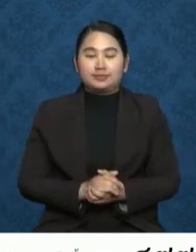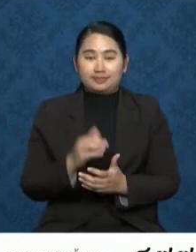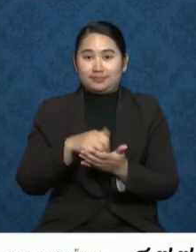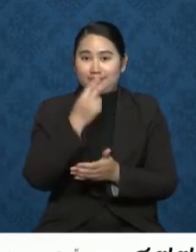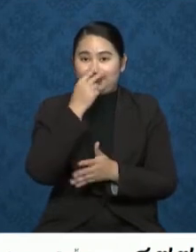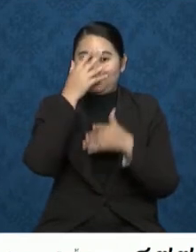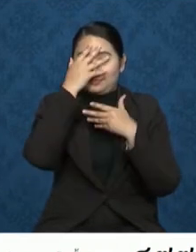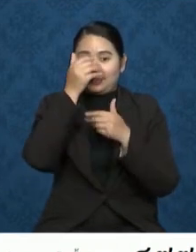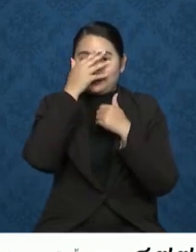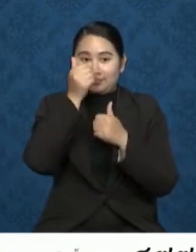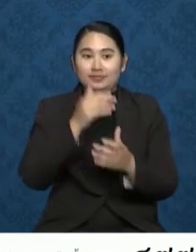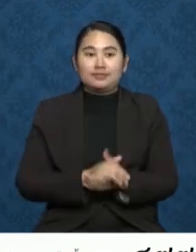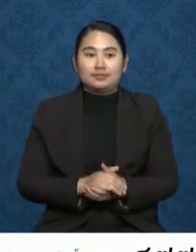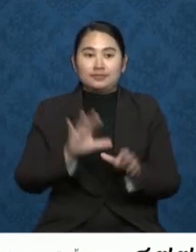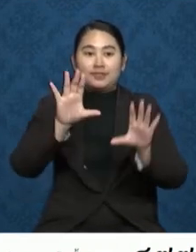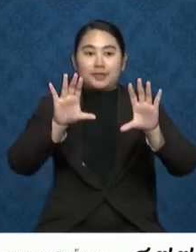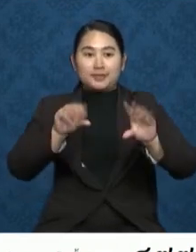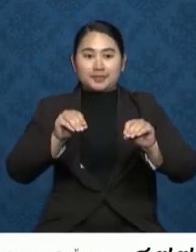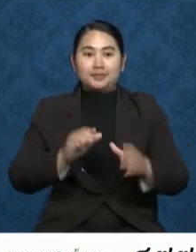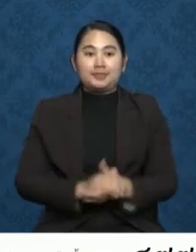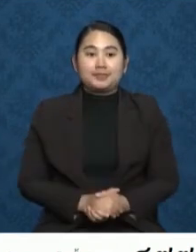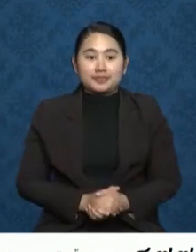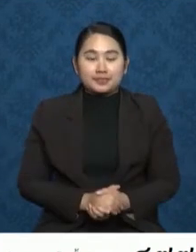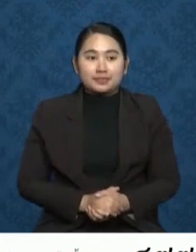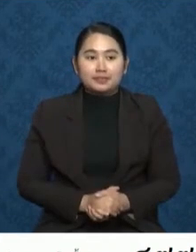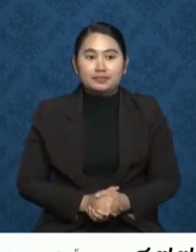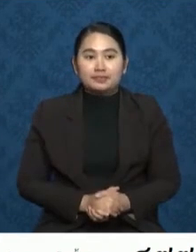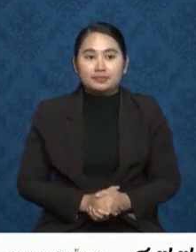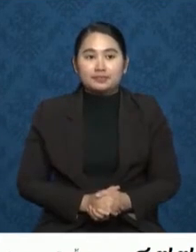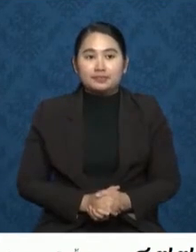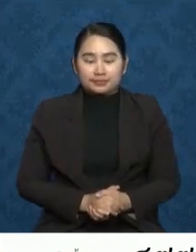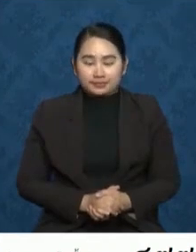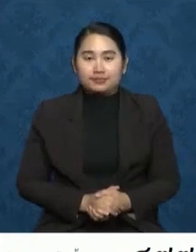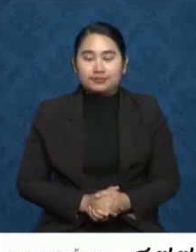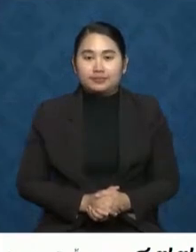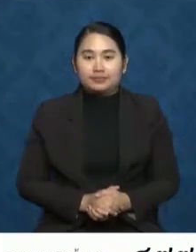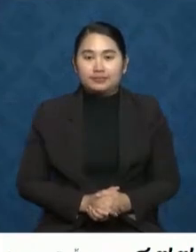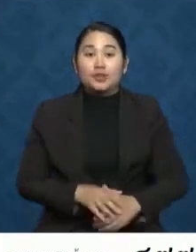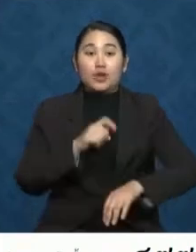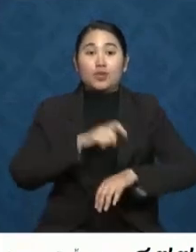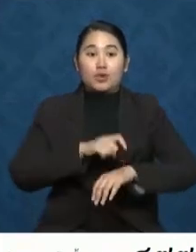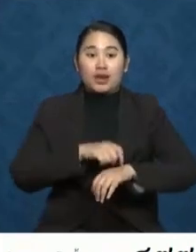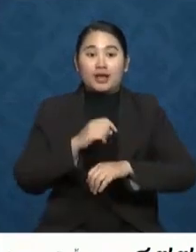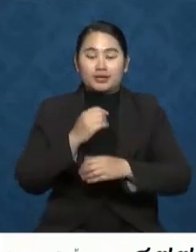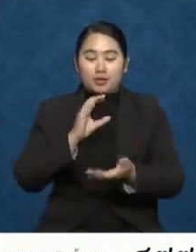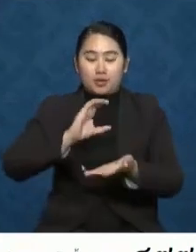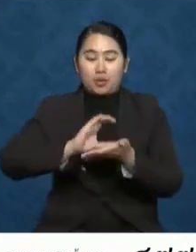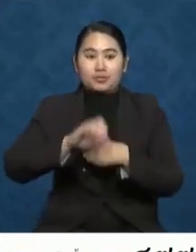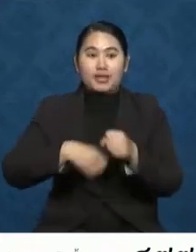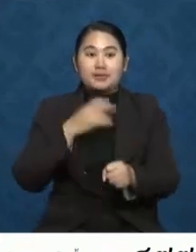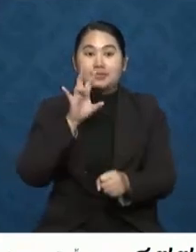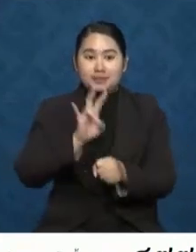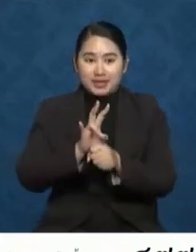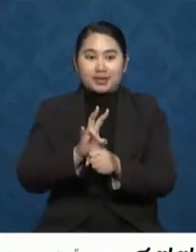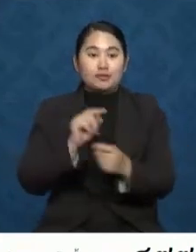ที่น่าสนใจเอาสไลด์ลงได้เลยนะครับท่านประธานครับตลอดห่วงเวลา7ปีงบประมาณนับตั้งแต่ประกาศใช้ยุทธศ